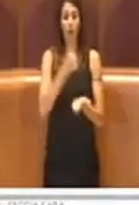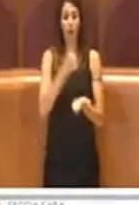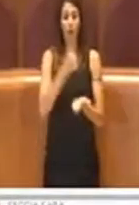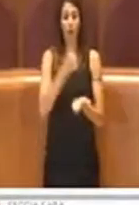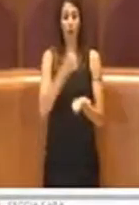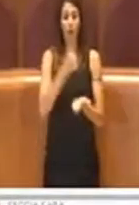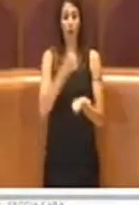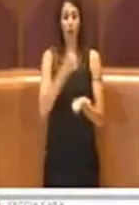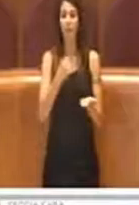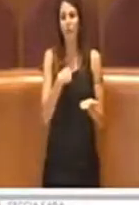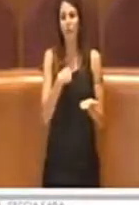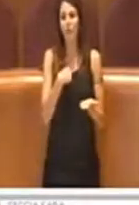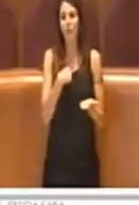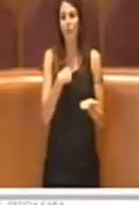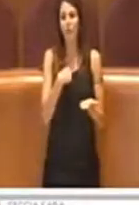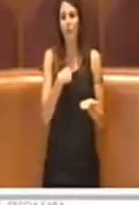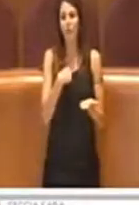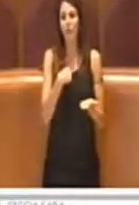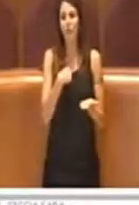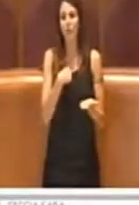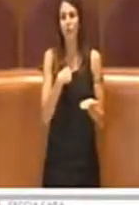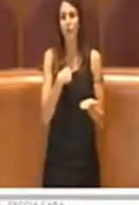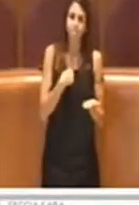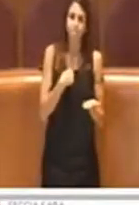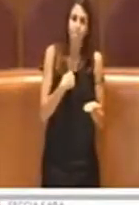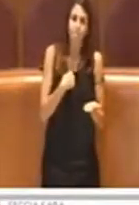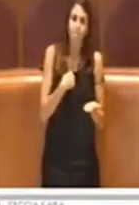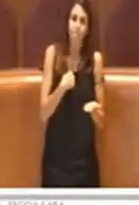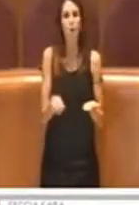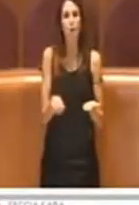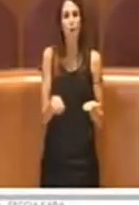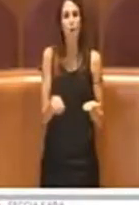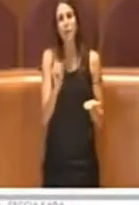possa diventare invece